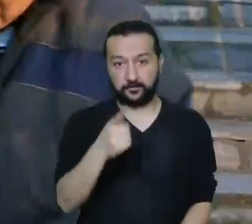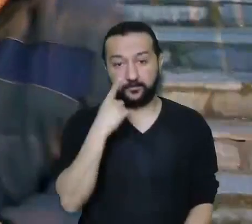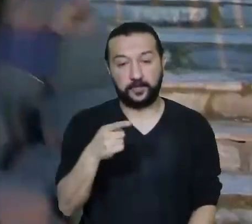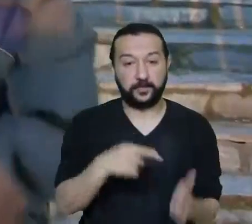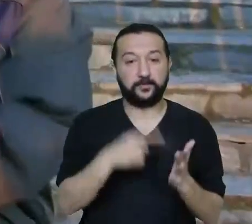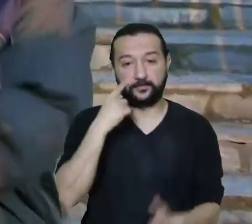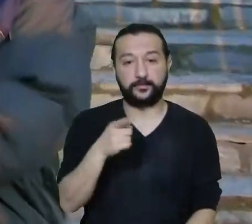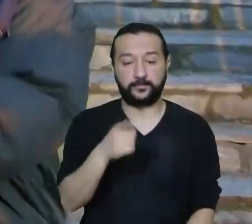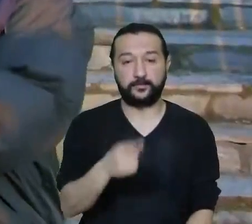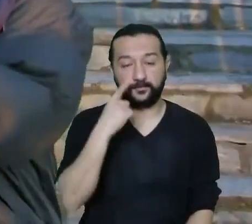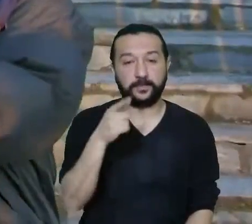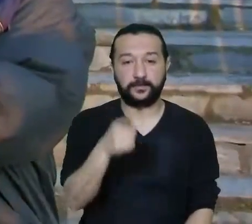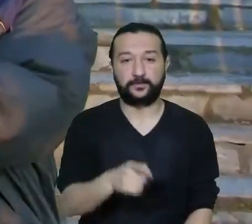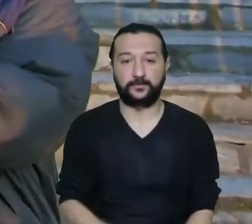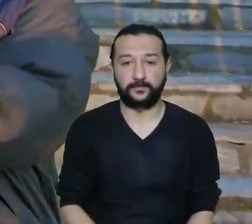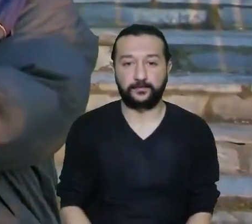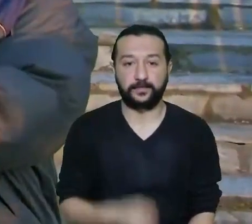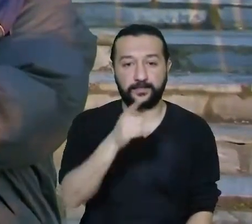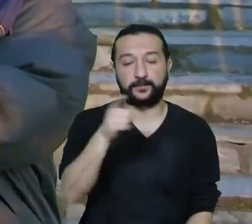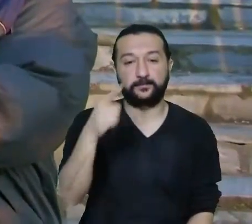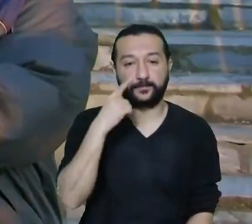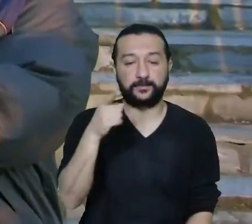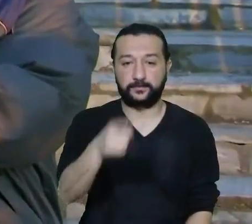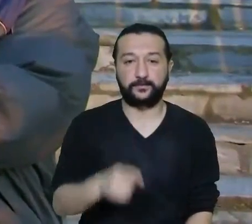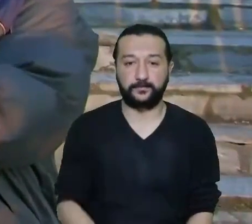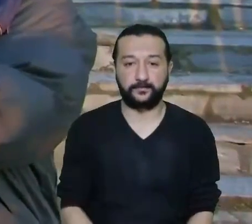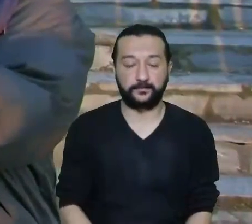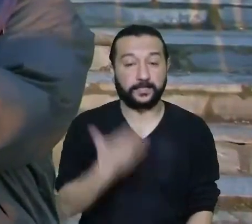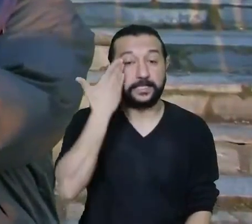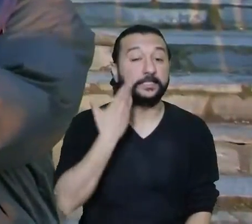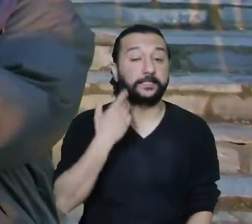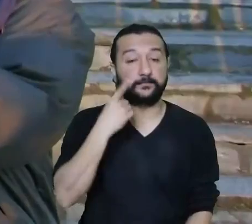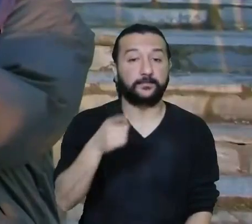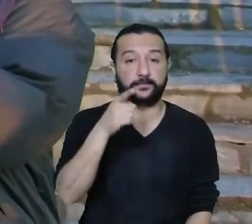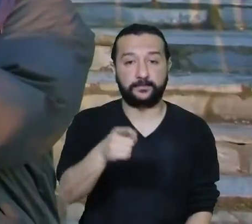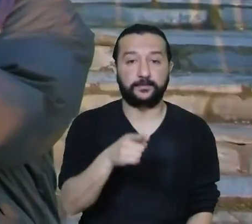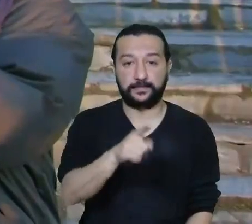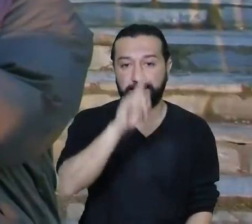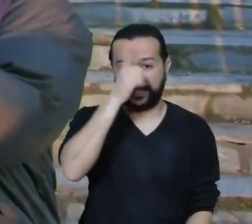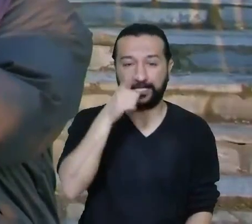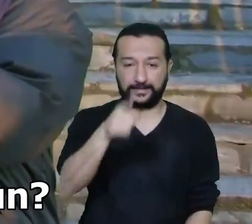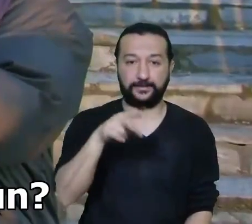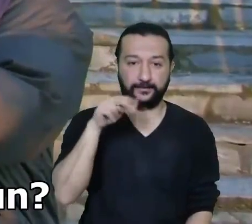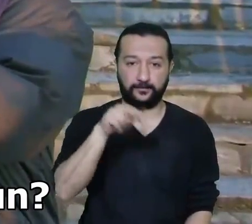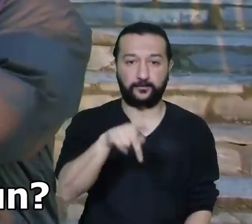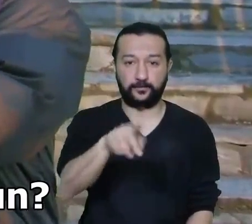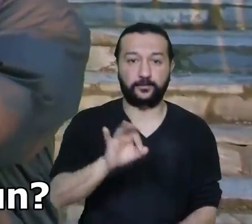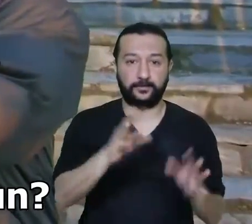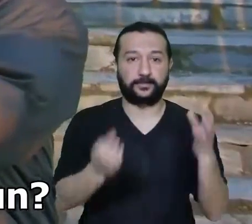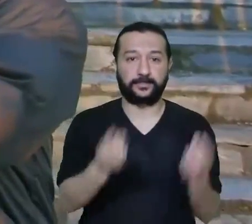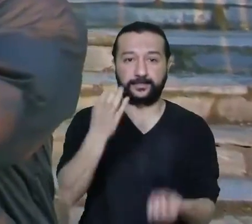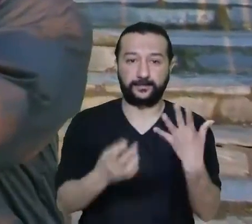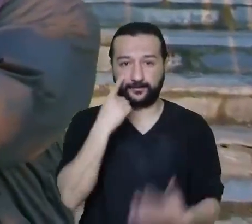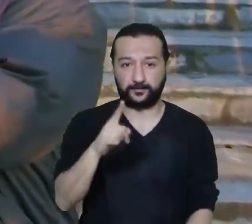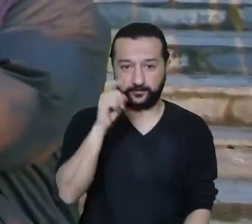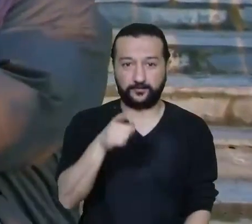Allah aşkına. Bak. Telefonunu çıkardı. Ha bak, şimdi tek başına. Bak çıktılar,